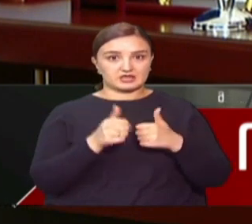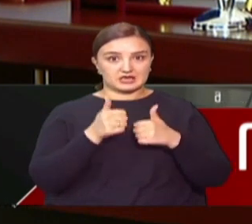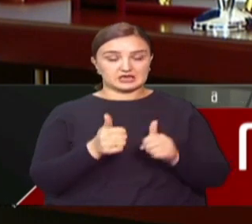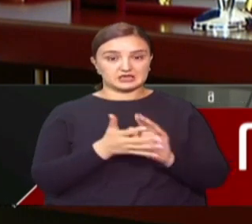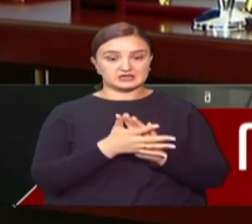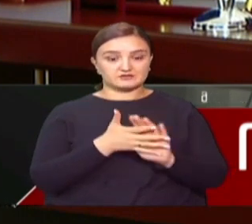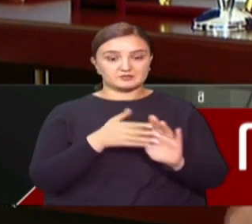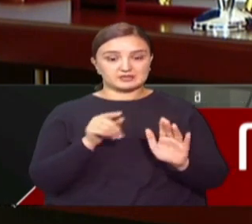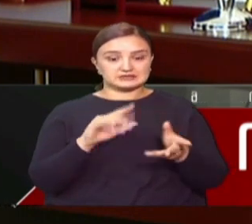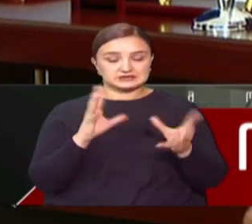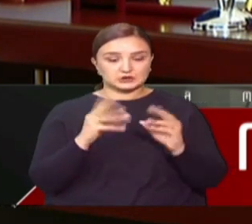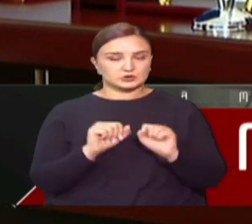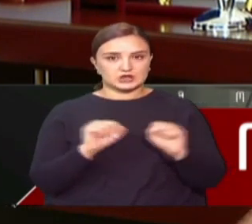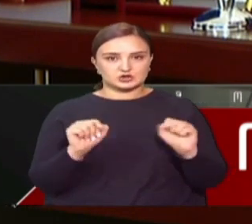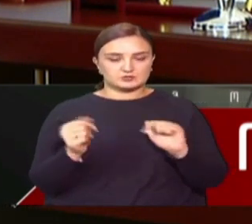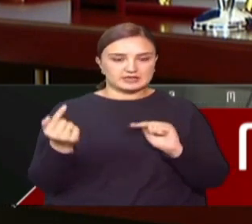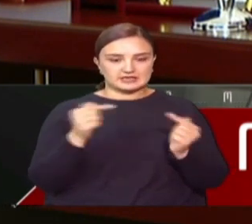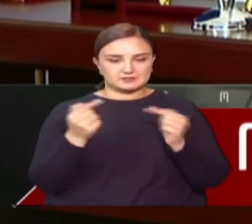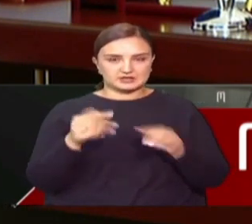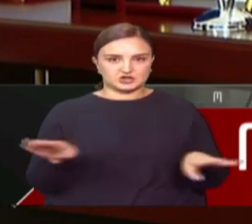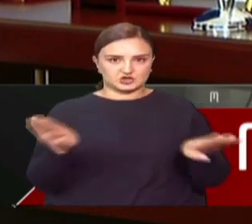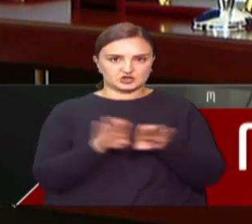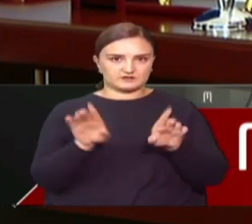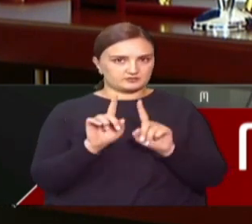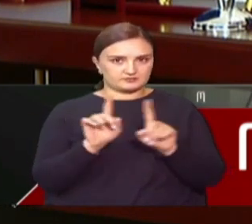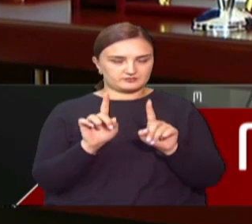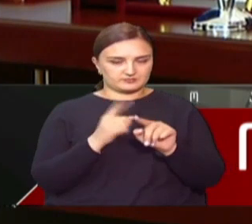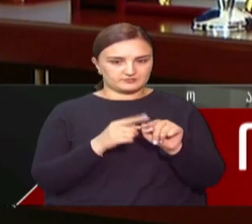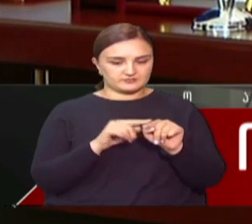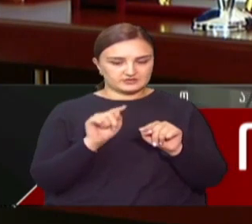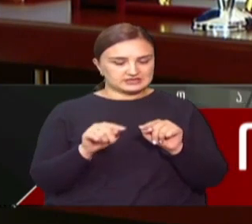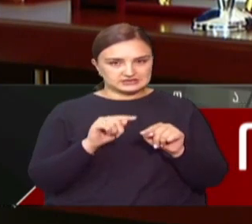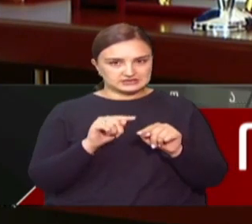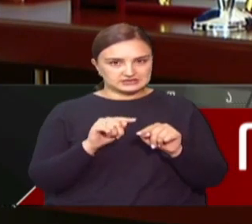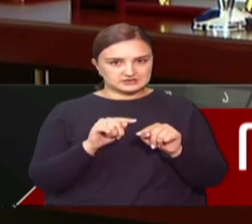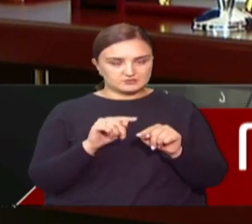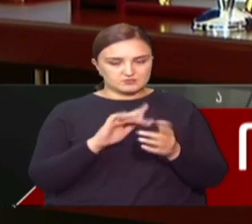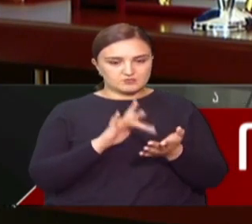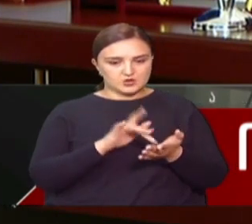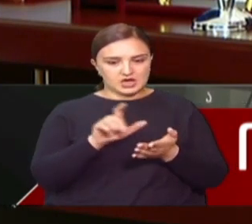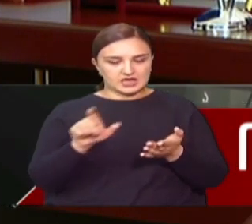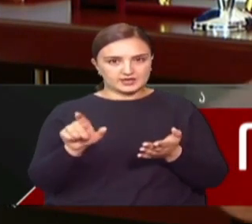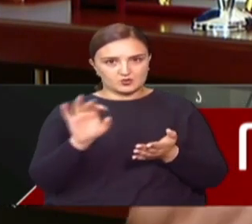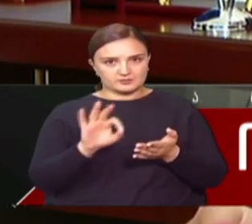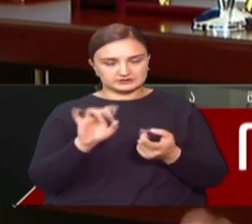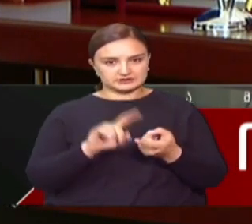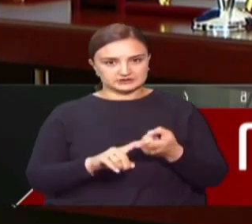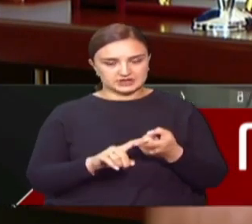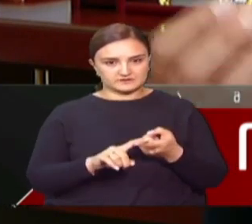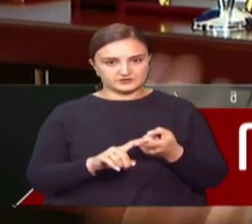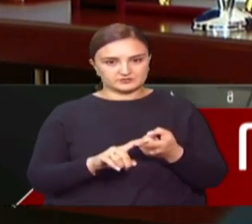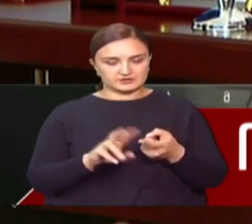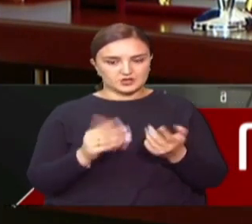ეს აბსოლუტურად არ შეიძლება ერთმანეთ შევადაროთ, უბრალოდ ვადების თვალსაზრისით, წარმოების ვადა მოქალაქეობასთან დაკავშირებით და წარმოების